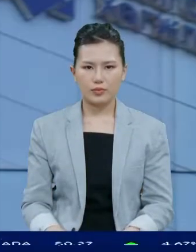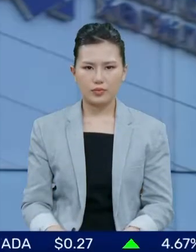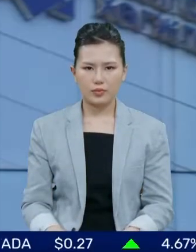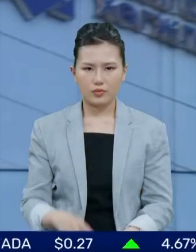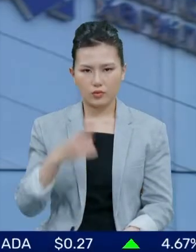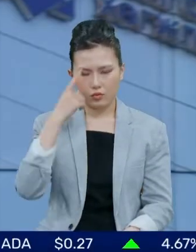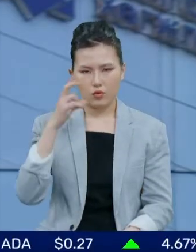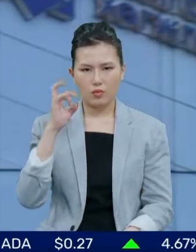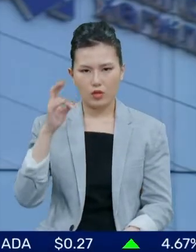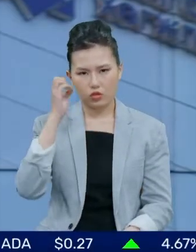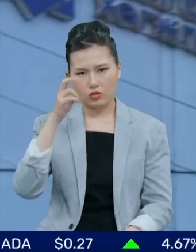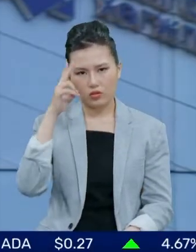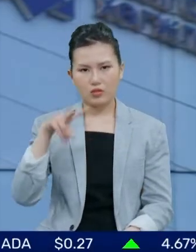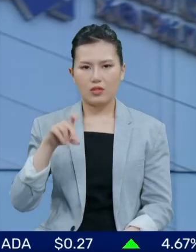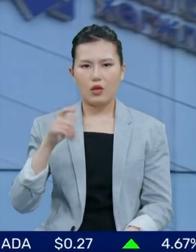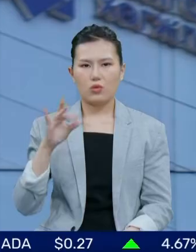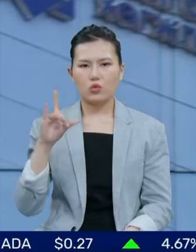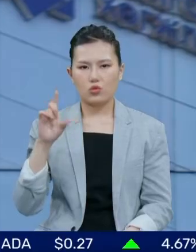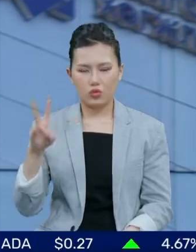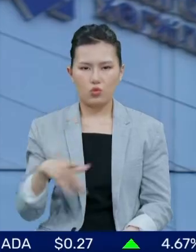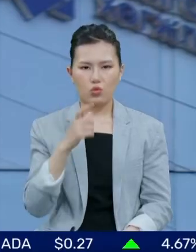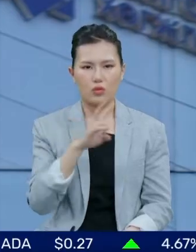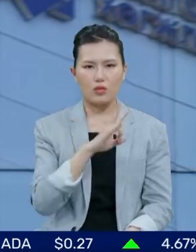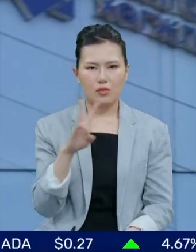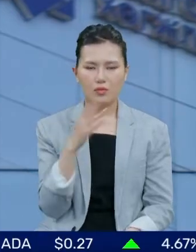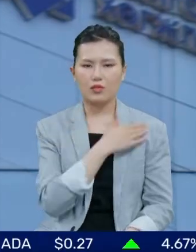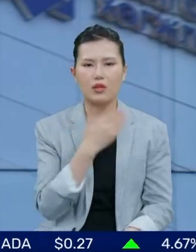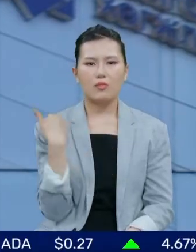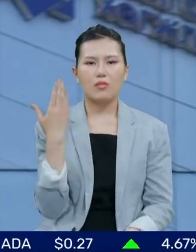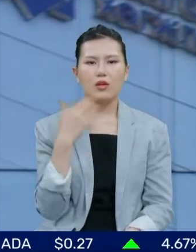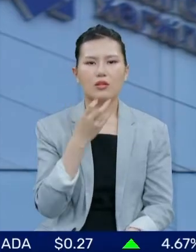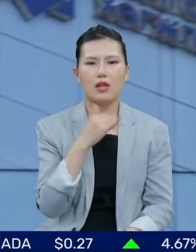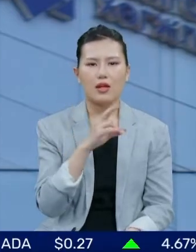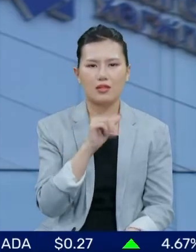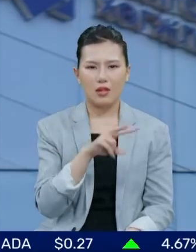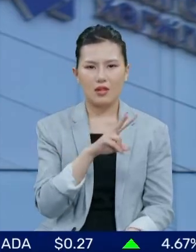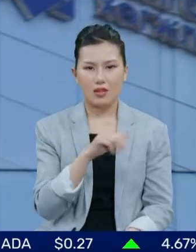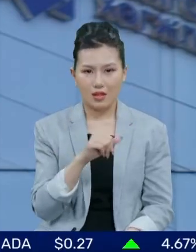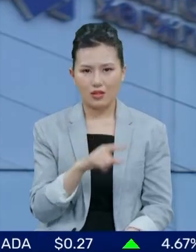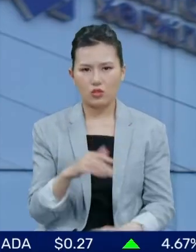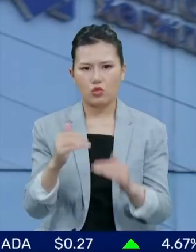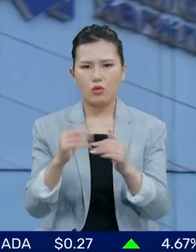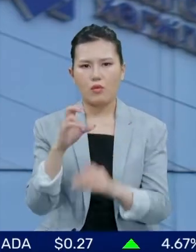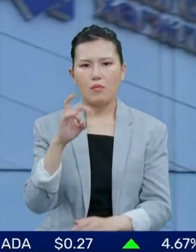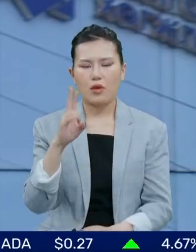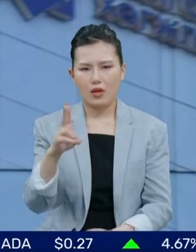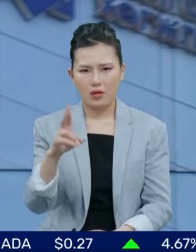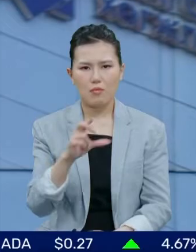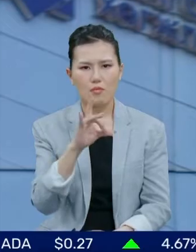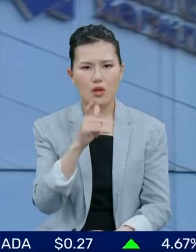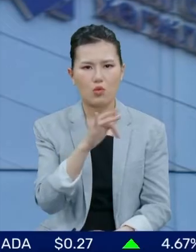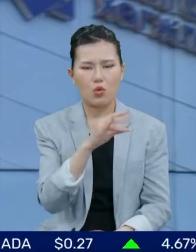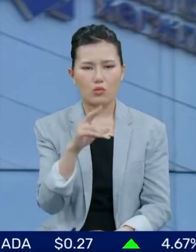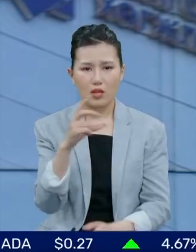Монгол банкны ерөнхийлөгч Лавксөрөн хүн намын дараа гасан найдлаа нарыг хөгжлийн банкнаас Бэрин Групт зээл олгох үед эрх мэдэл албан тушаалын байдлаа уруулан